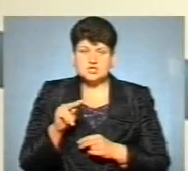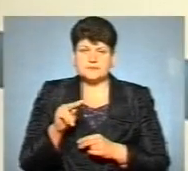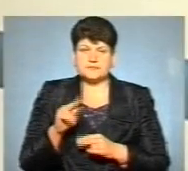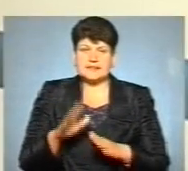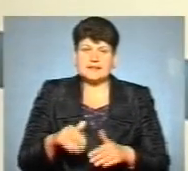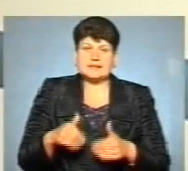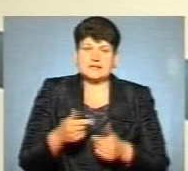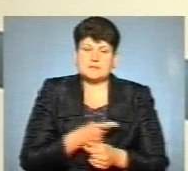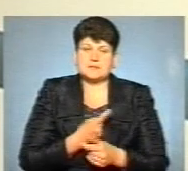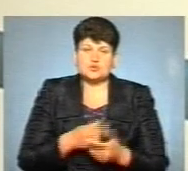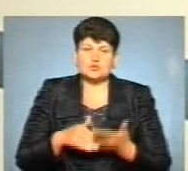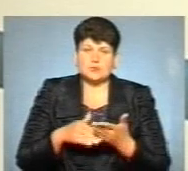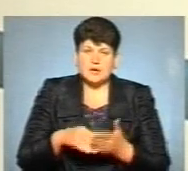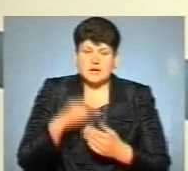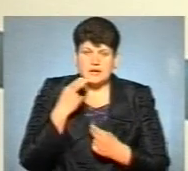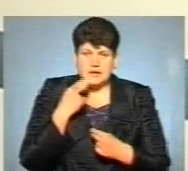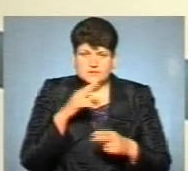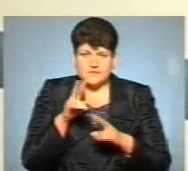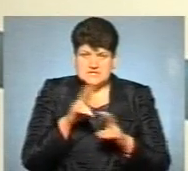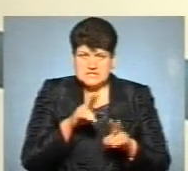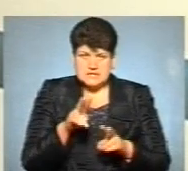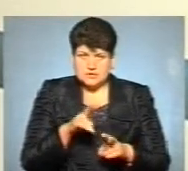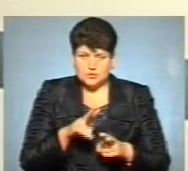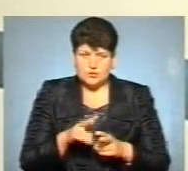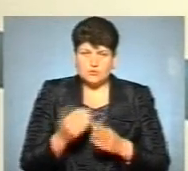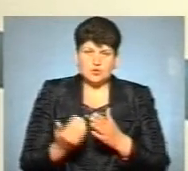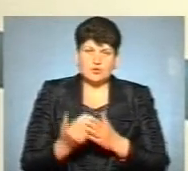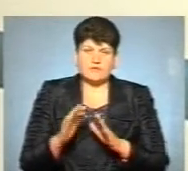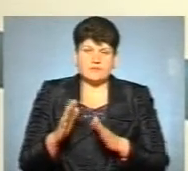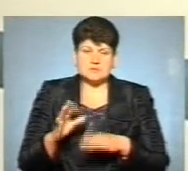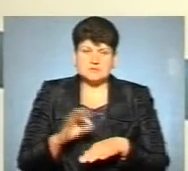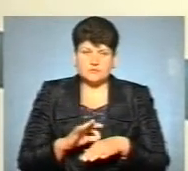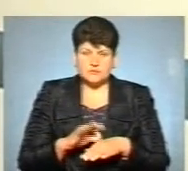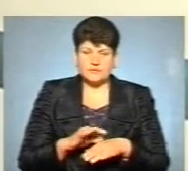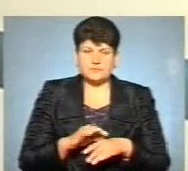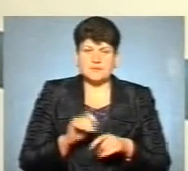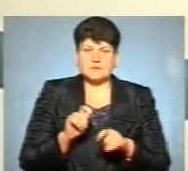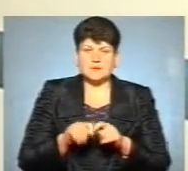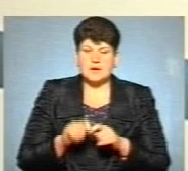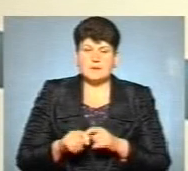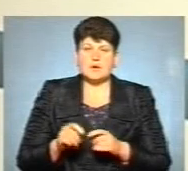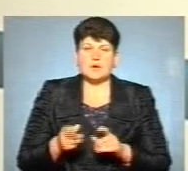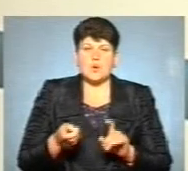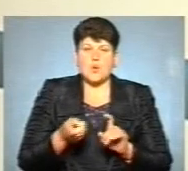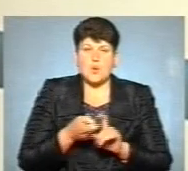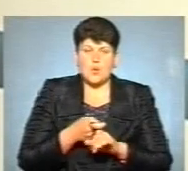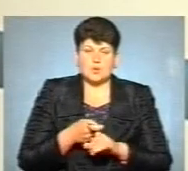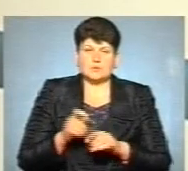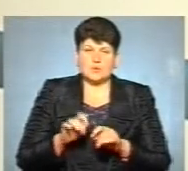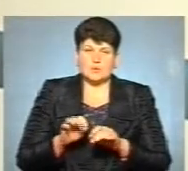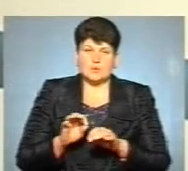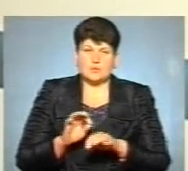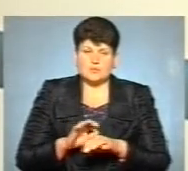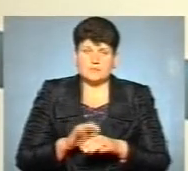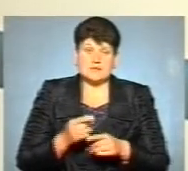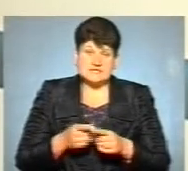надаємо медичну допомогу, що ми краще відслідковуємо саме нові випадки захворювання, відслідковуємо контактних і десь впливаємо на стан